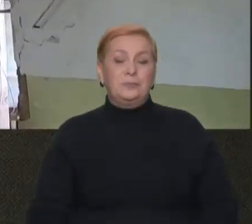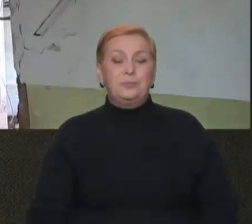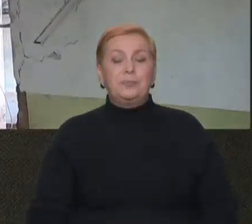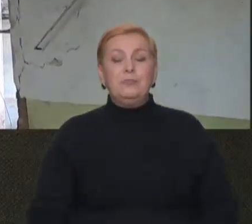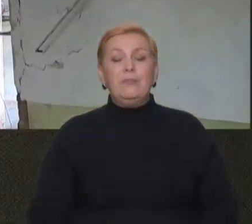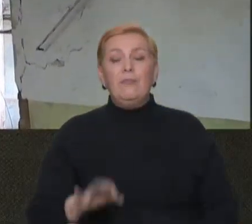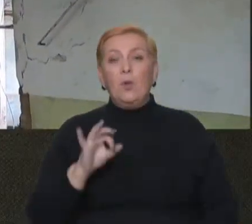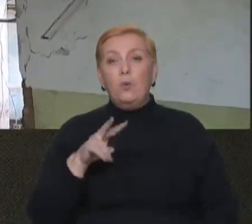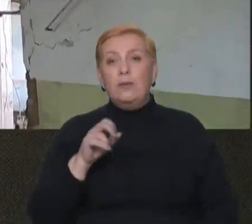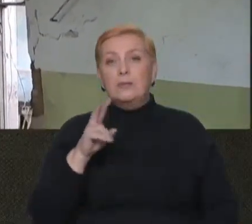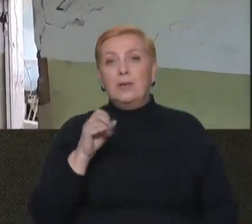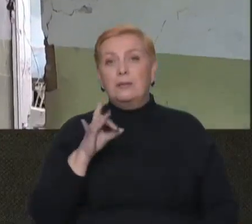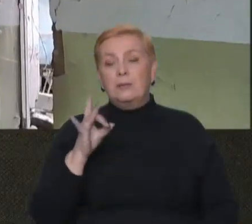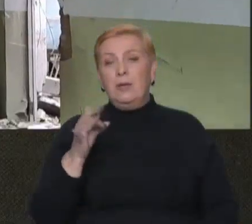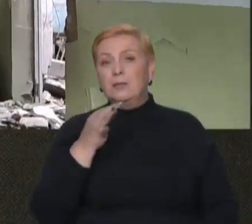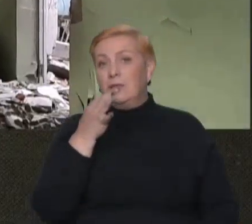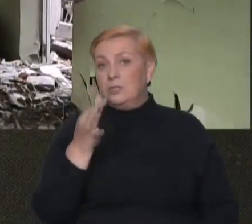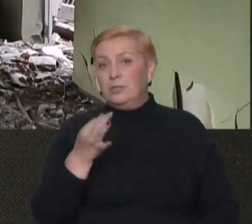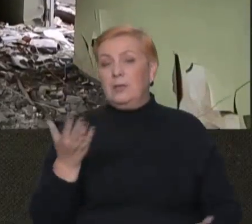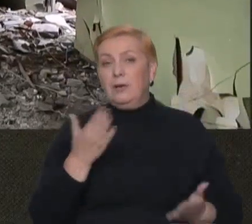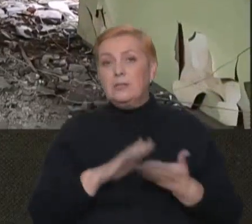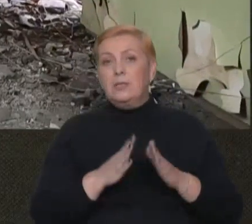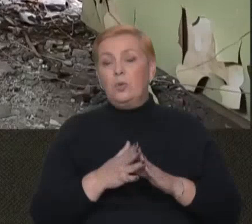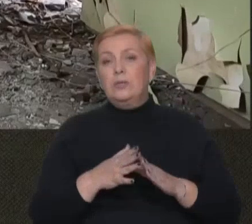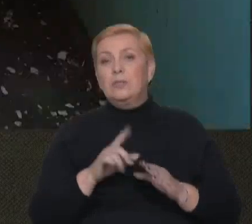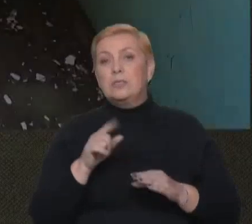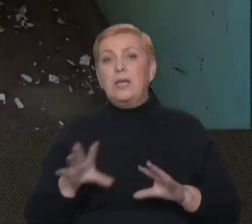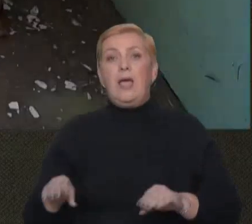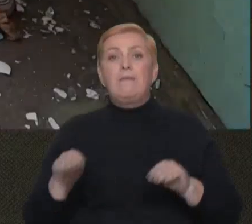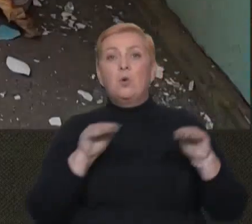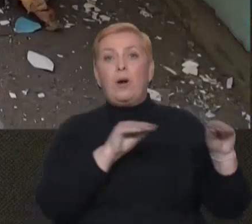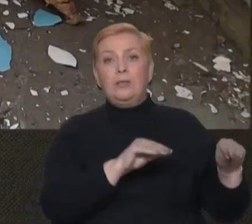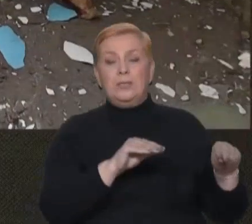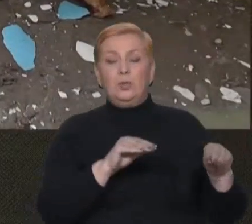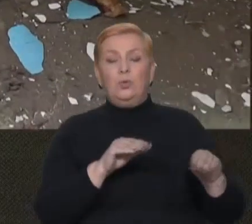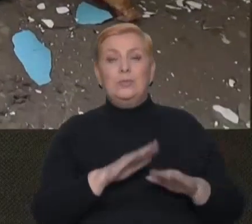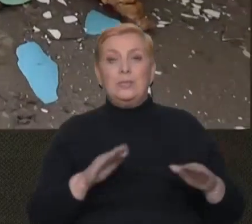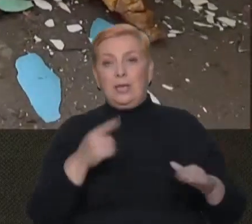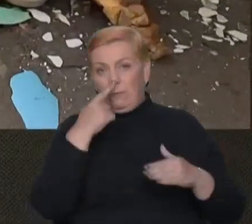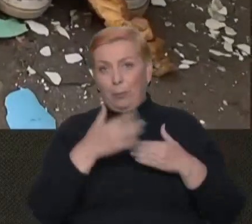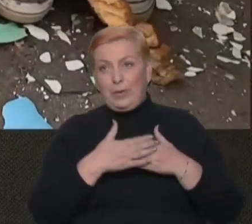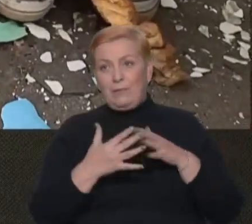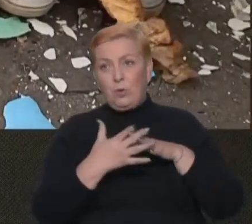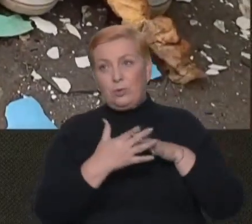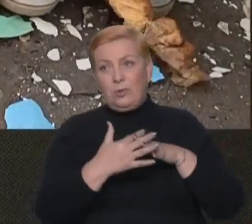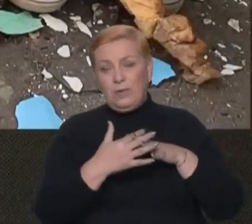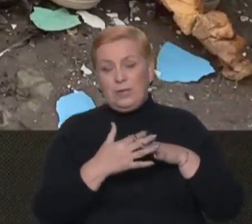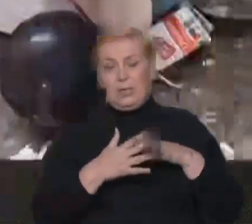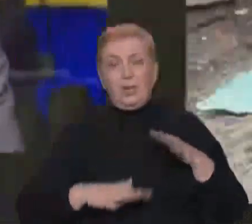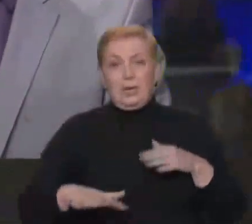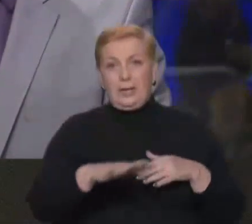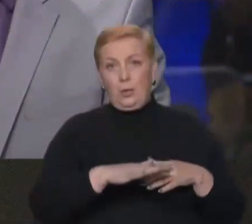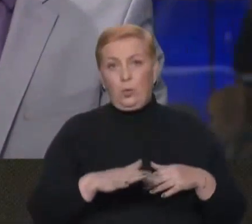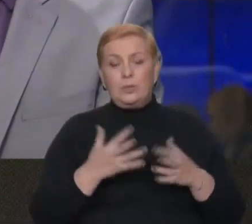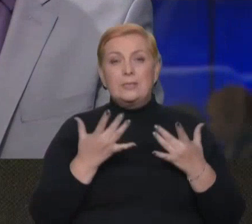польш скаж а Яка ситуация з эвакуацию дтей в прифронтовых регионах